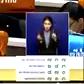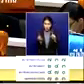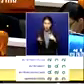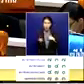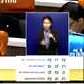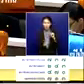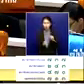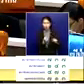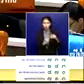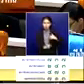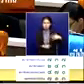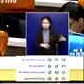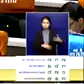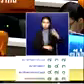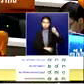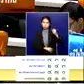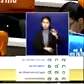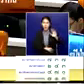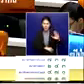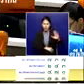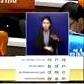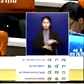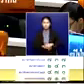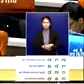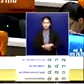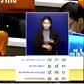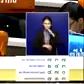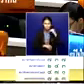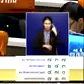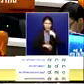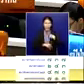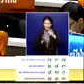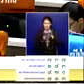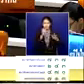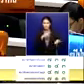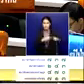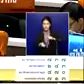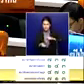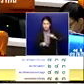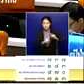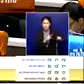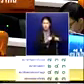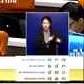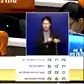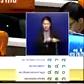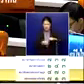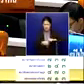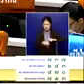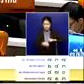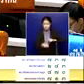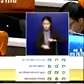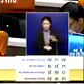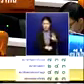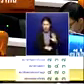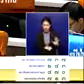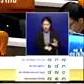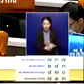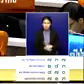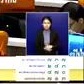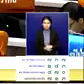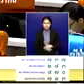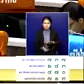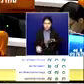รัฐประหารและไม่เว้นโทษให้ผู้ที่ฉีกทำลายรัฐธรรมนูญไม่ว่าจะกรณีใดๆถมหลุมดำของประเทศด้วย